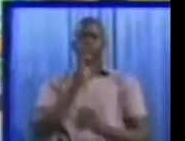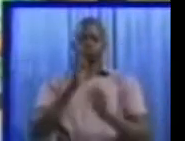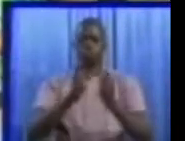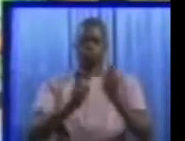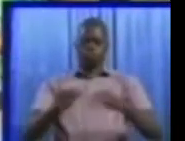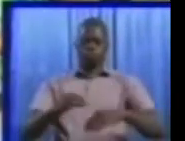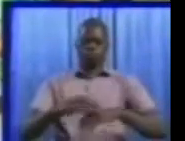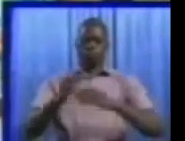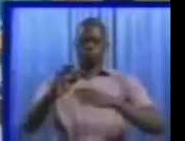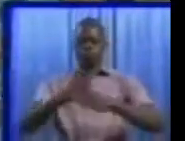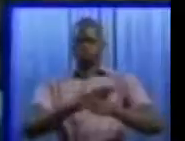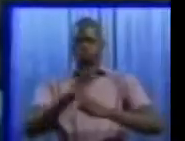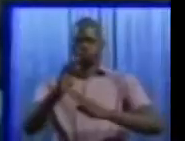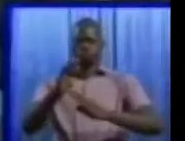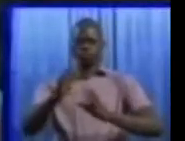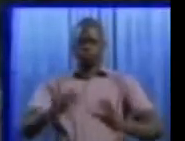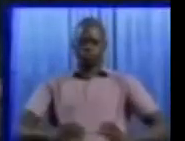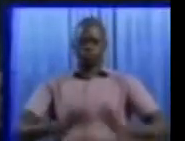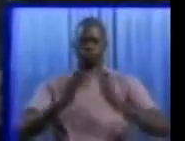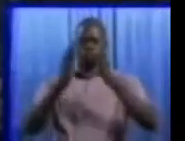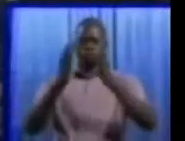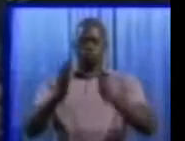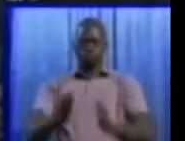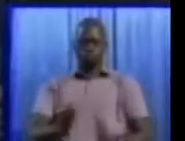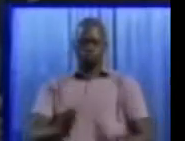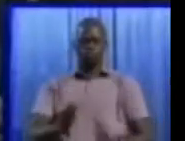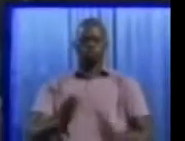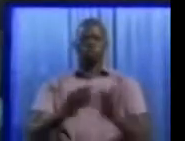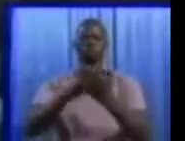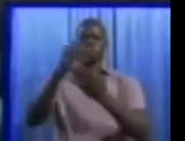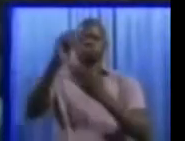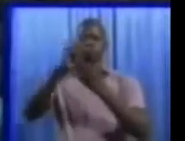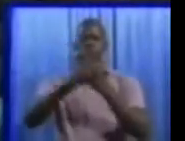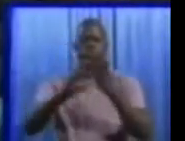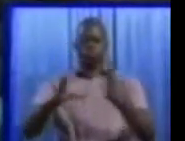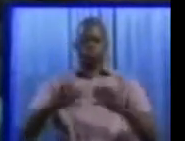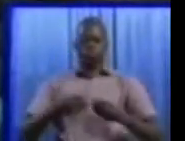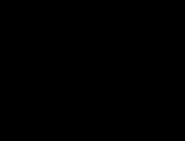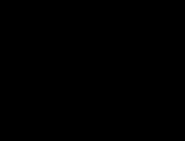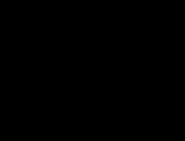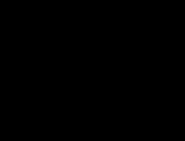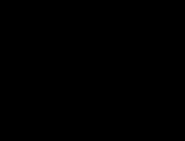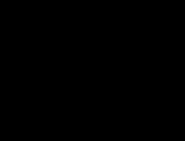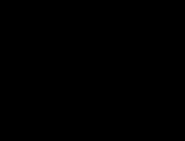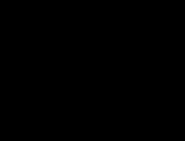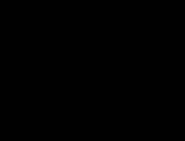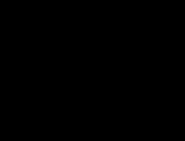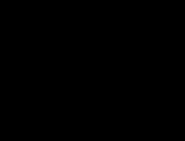formation des potentiels bénéficiaires sur le montage des projets solvables et la gestion des crédits.